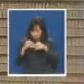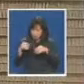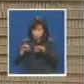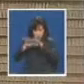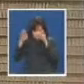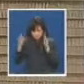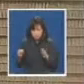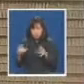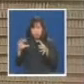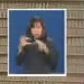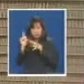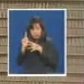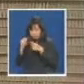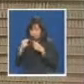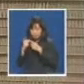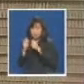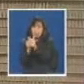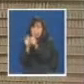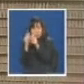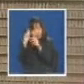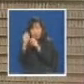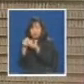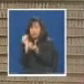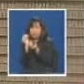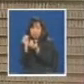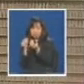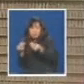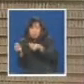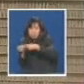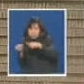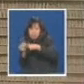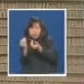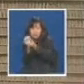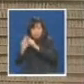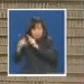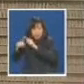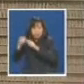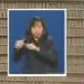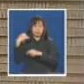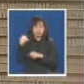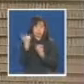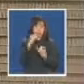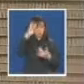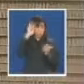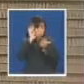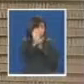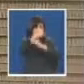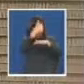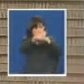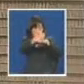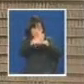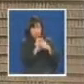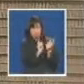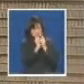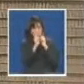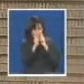งตู้ม้าทั้งยาเสพติดชัดเจนนะครับหลายพื้นที่ที่ร้องมาแล้วก็ได้เชิญผู้บริหารระดับสูงของสำนักงานตำรวจแห่งชาติมาแล้วครับบอกว่าจะต้อง